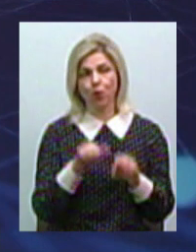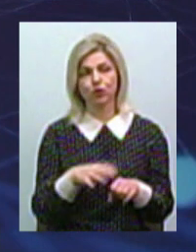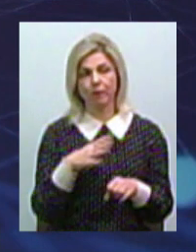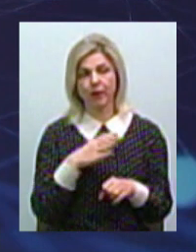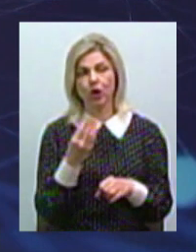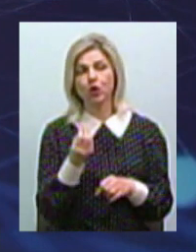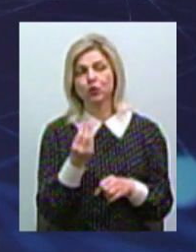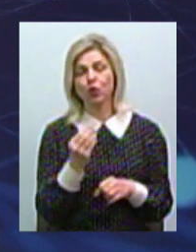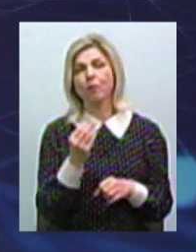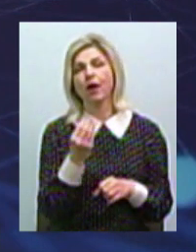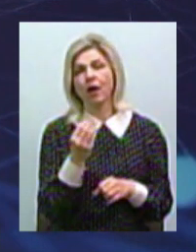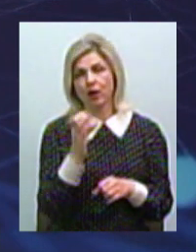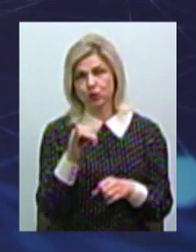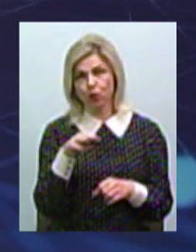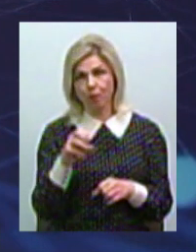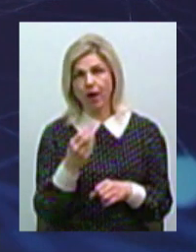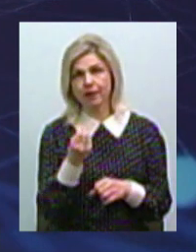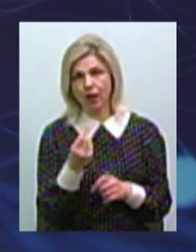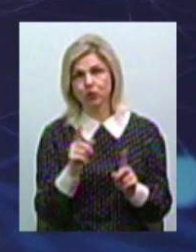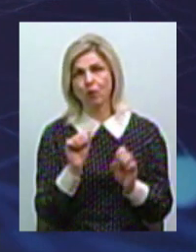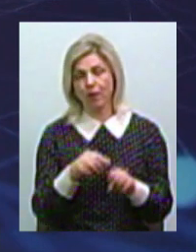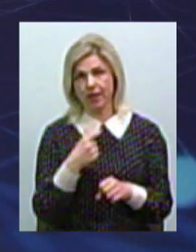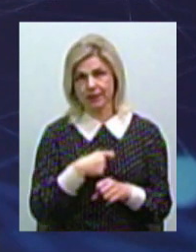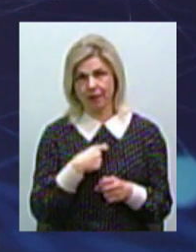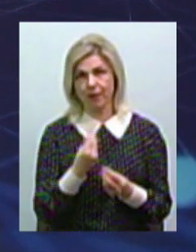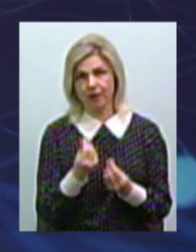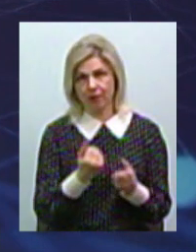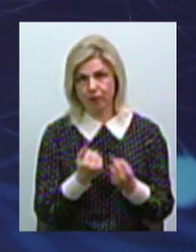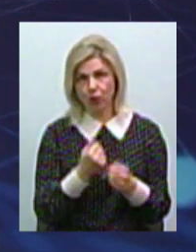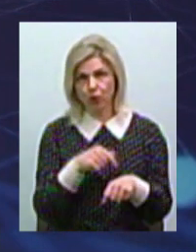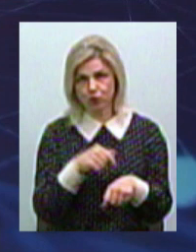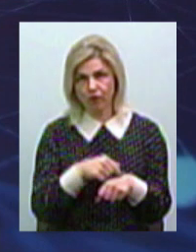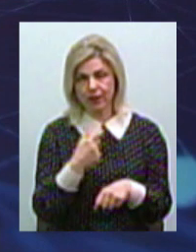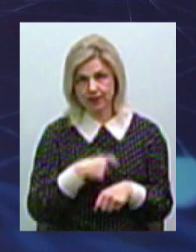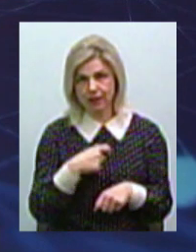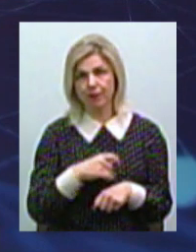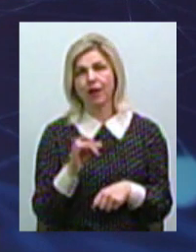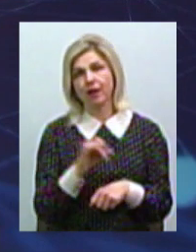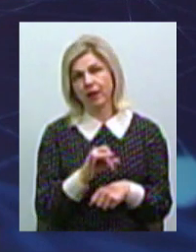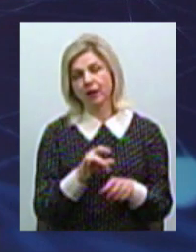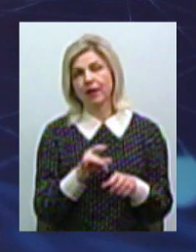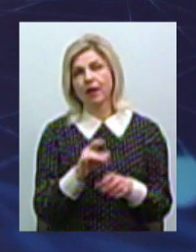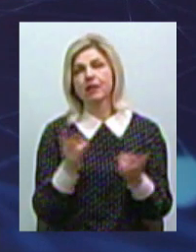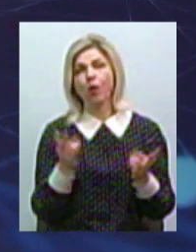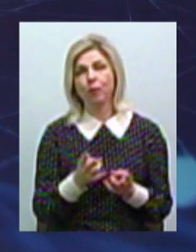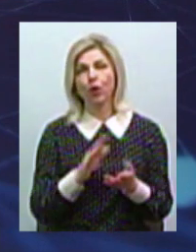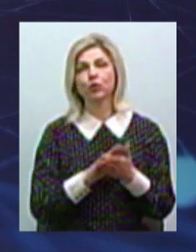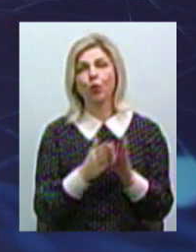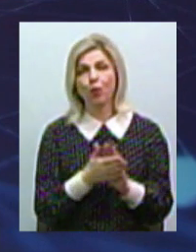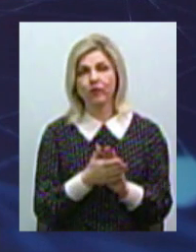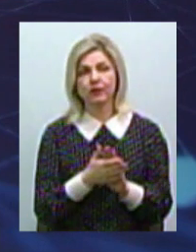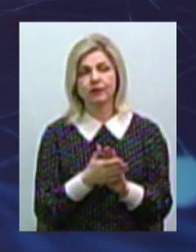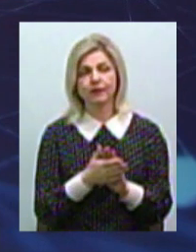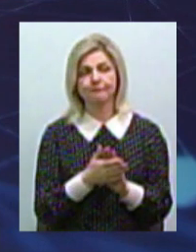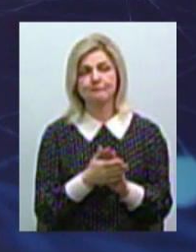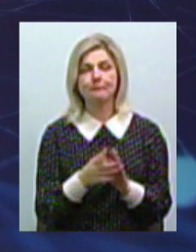сума коштів для того, щоб ви могли себе певний час нормально почувати. А також, звичайно, необхідно домовитися з